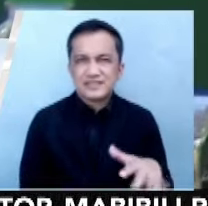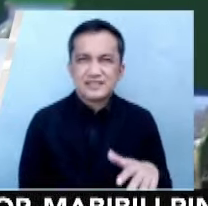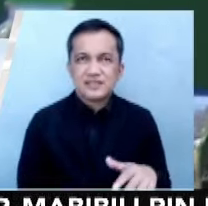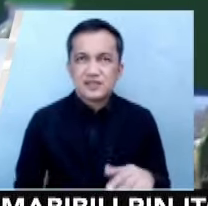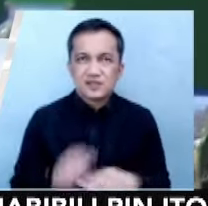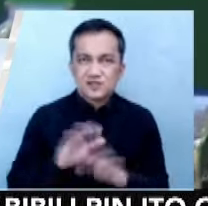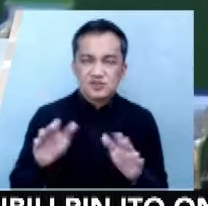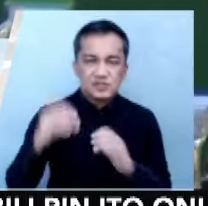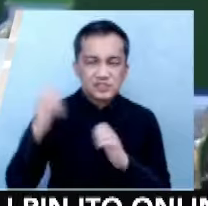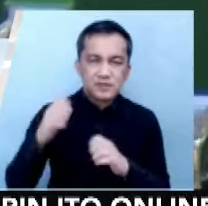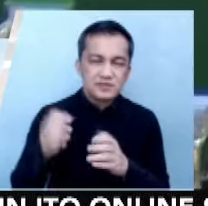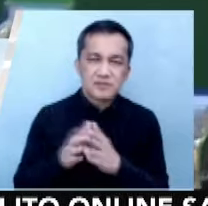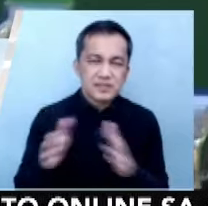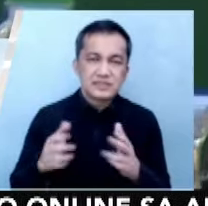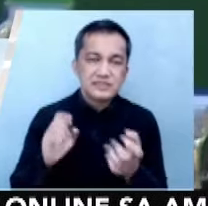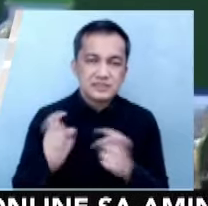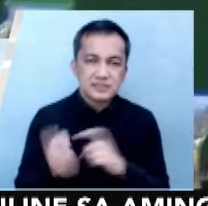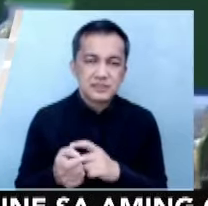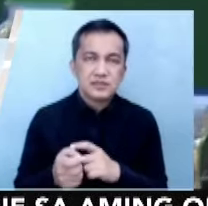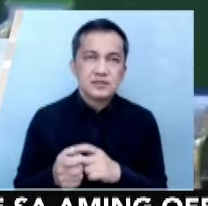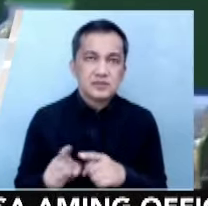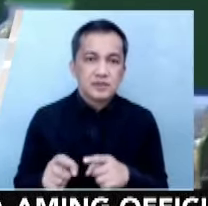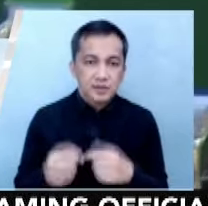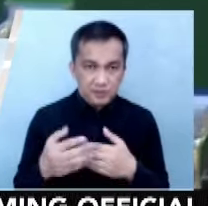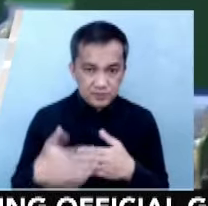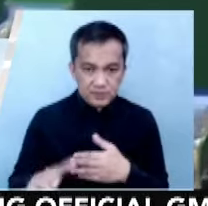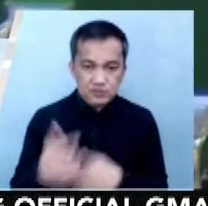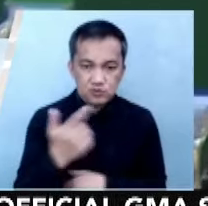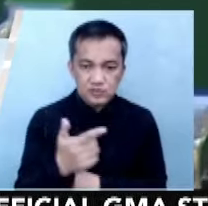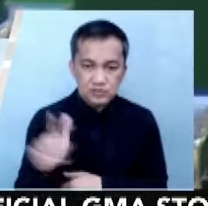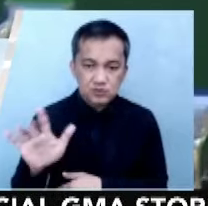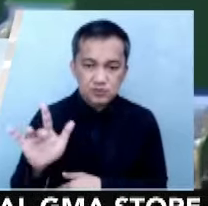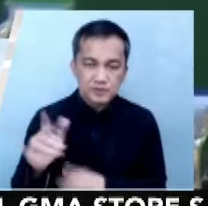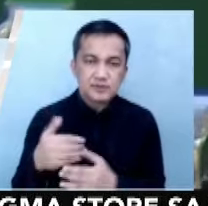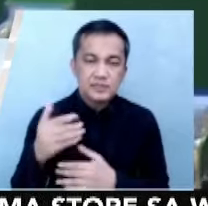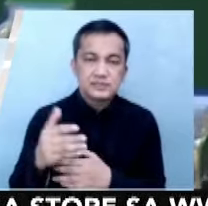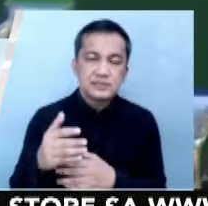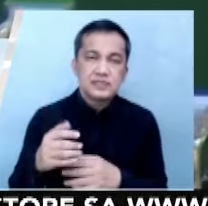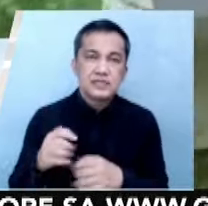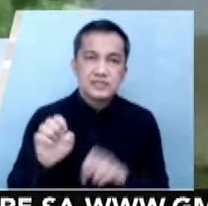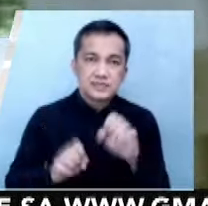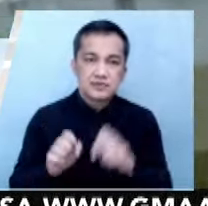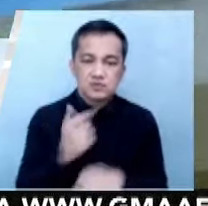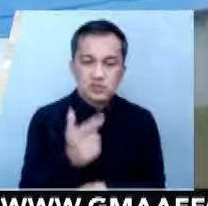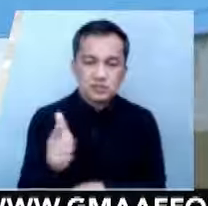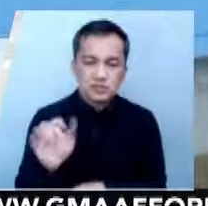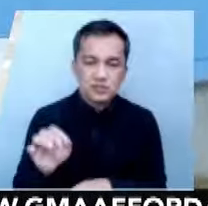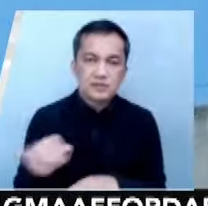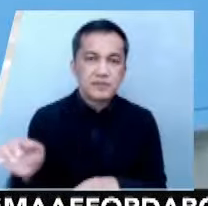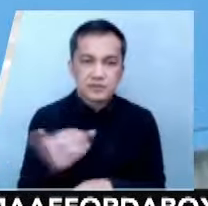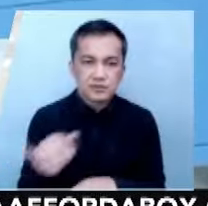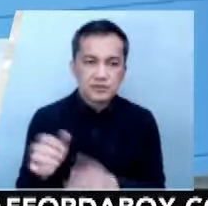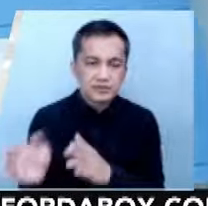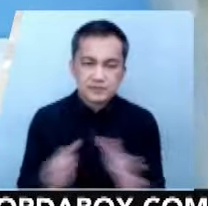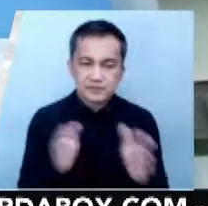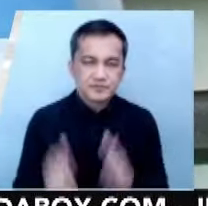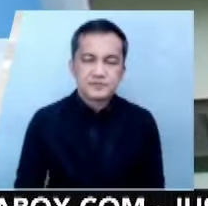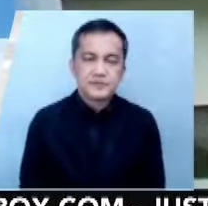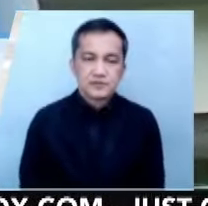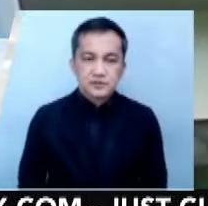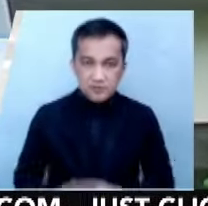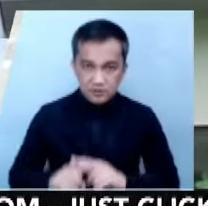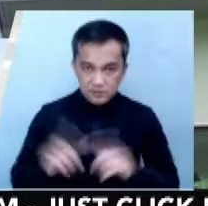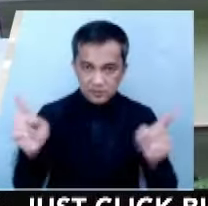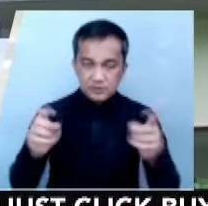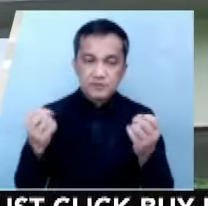Overnight ' ba pero after 2025 ang sunod na exam 2029 paghahandaan natin pareho Yan tulad sa maraming paaralan